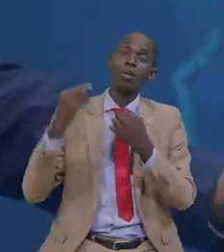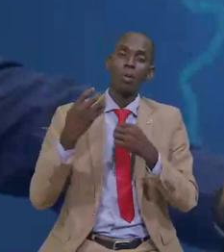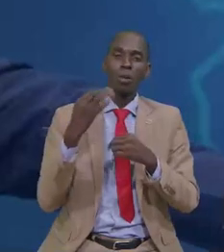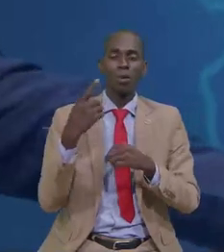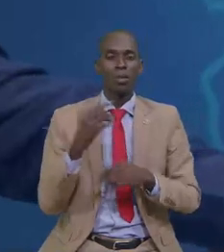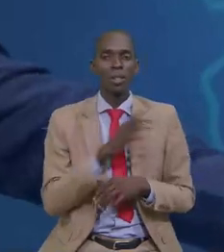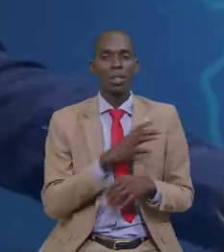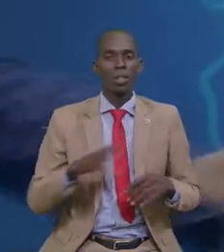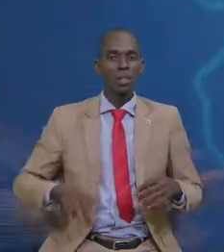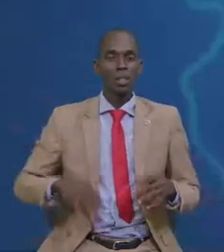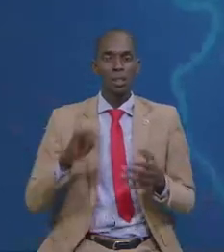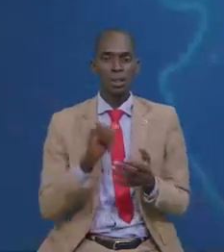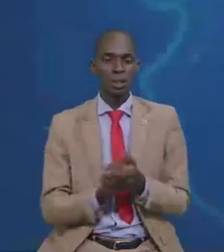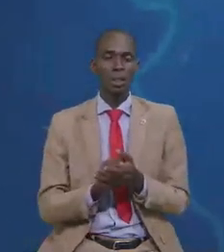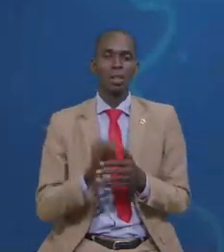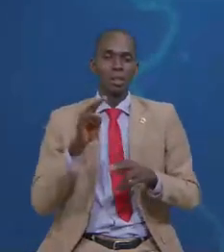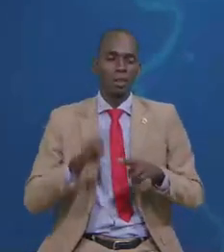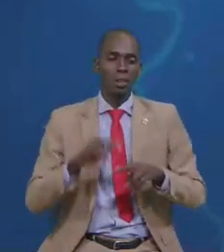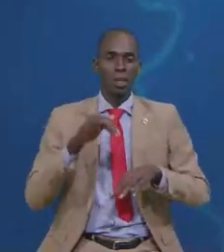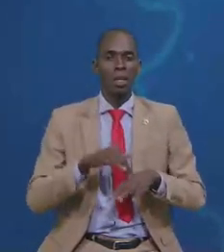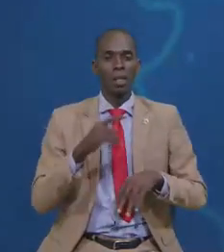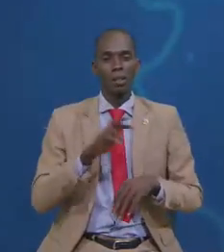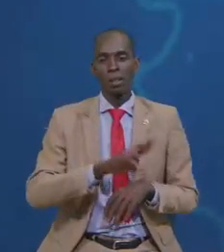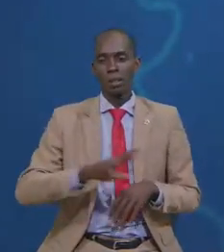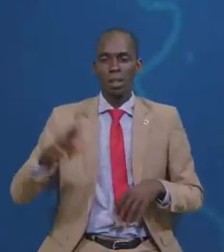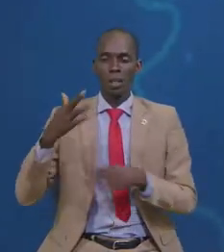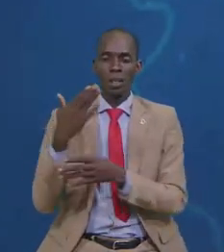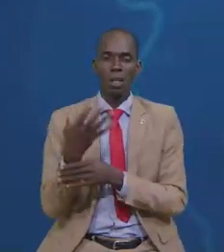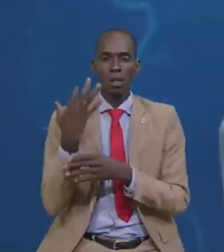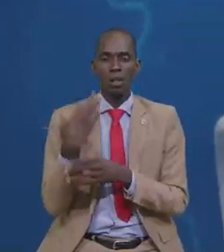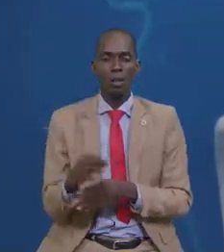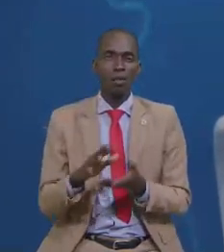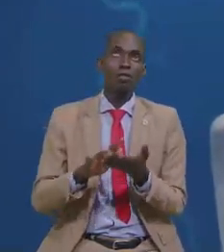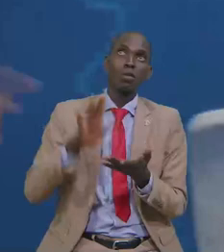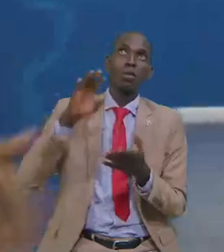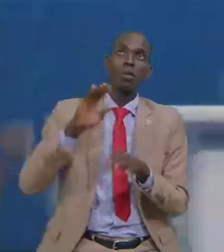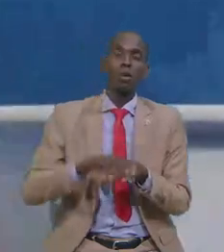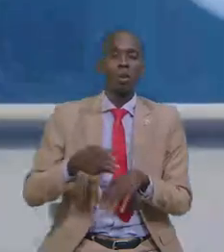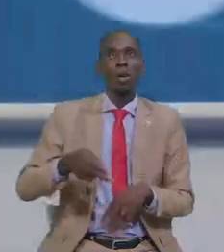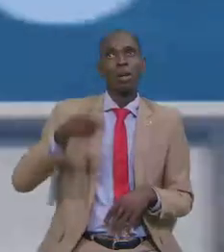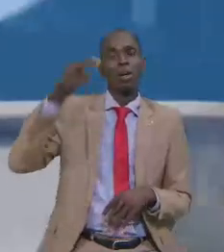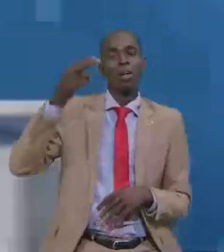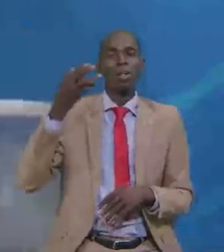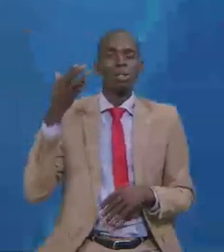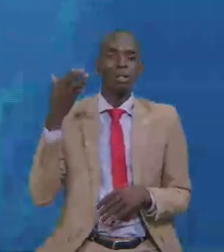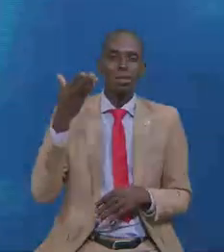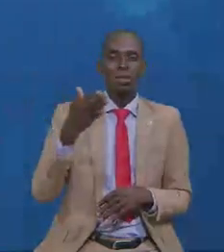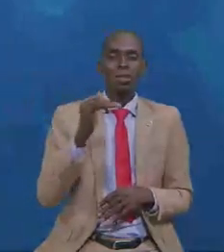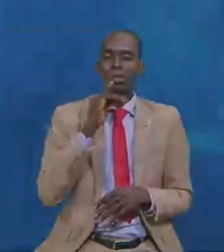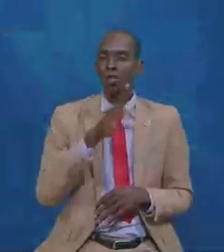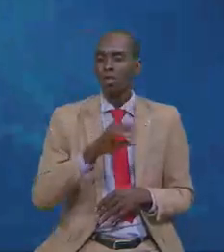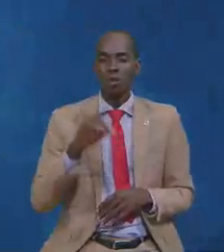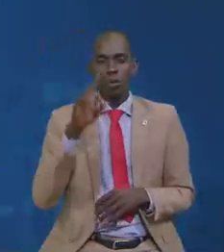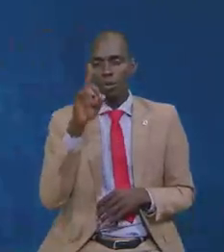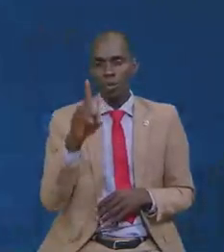guérison, venant de Christ qui est assis à la droite de Dieu. Il